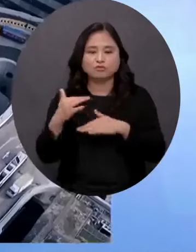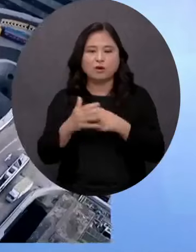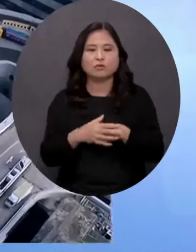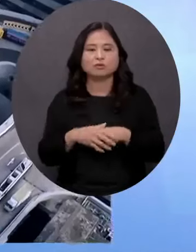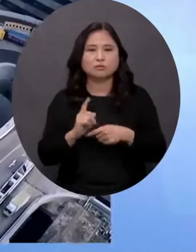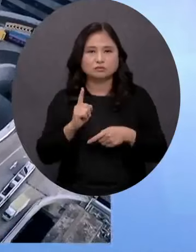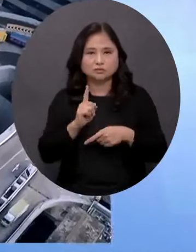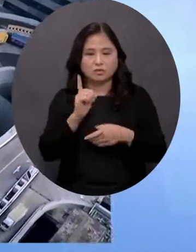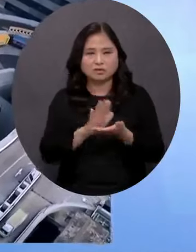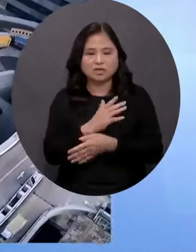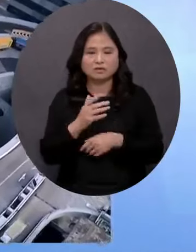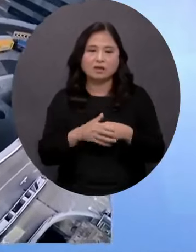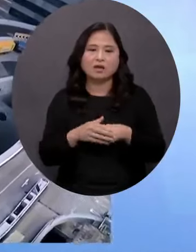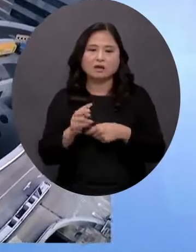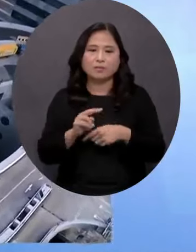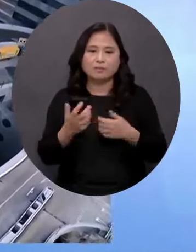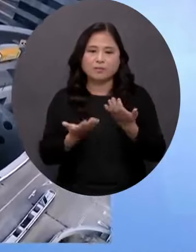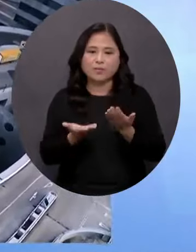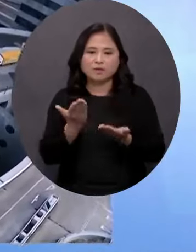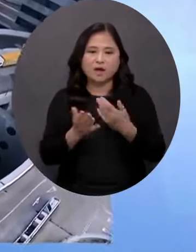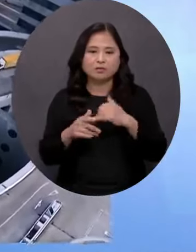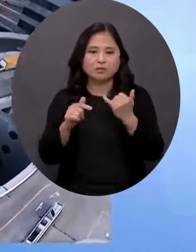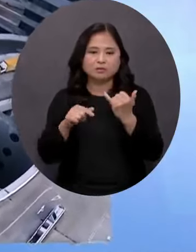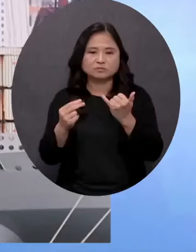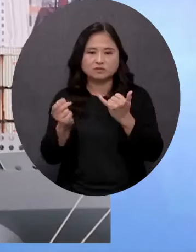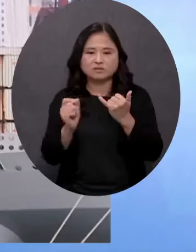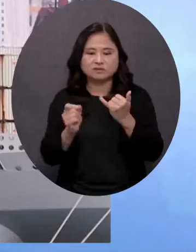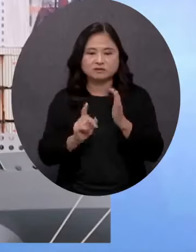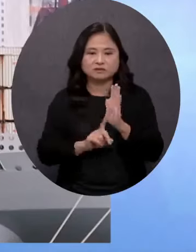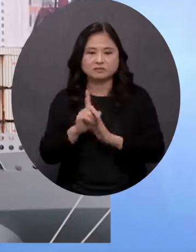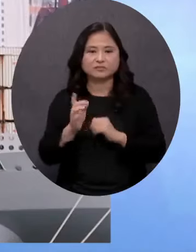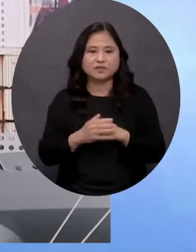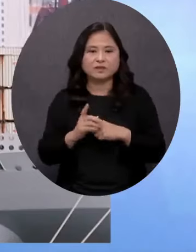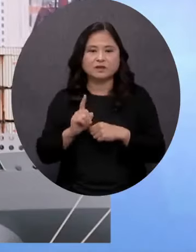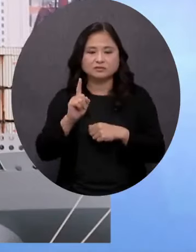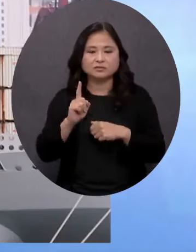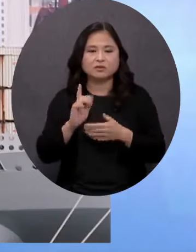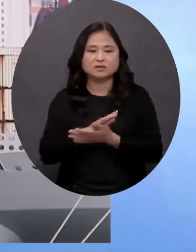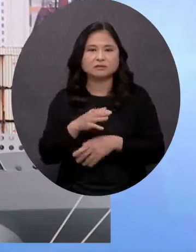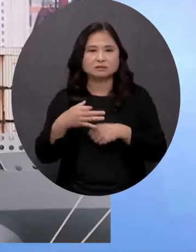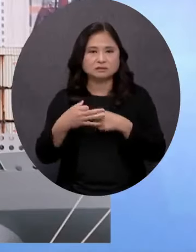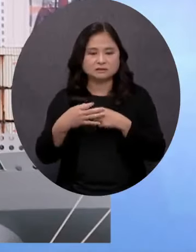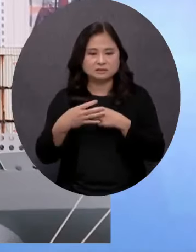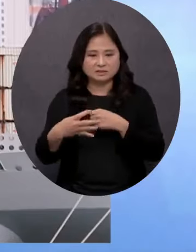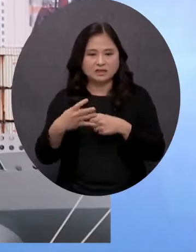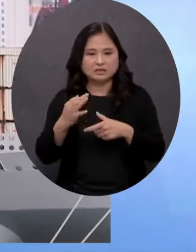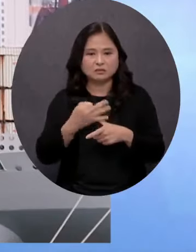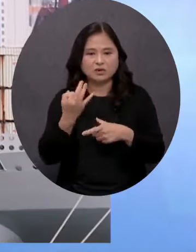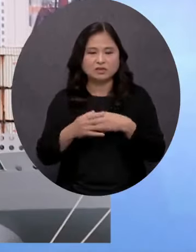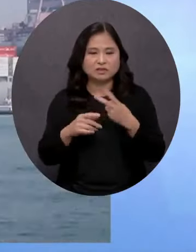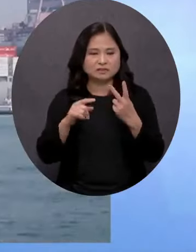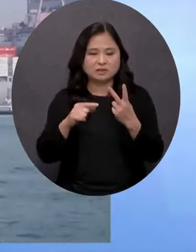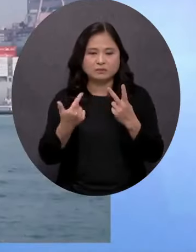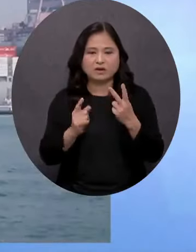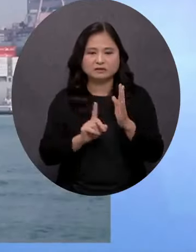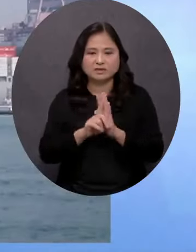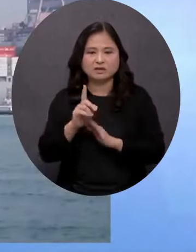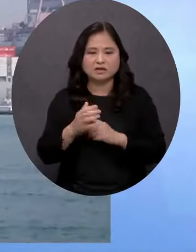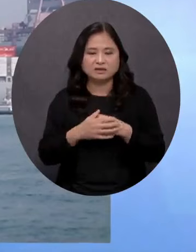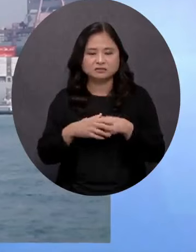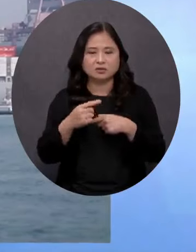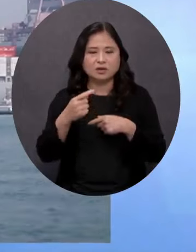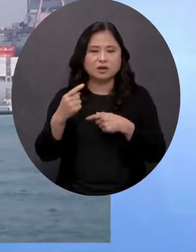同期比较录得 6.7% 的实质升幅，继去年第四季录得 2.8% 升幅之后，连续两